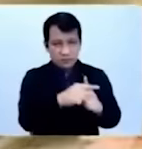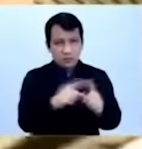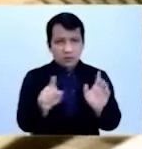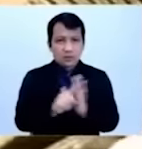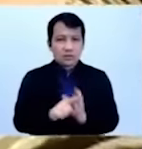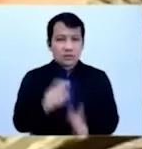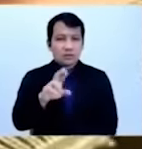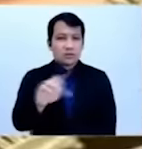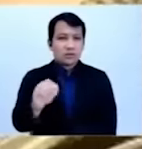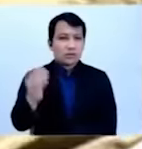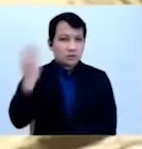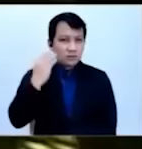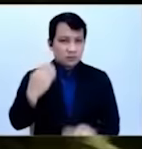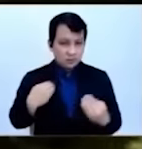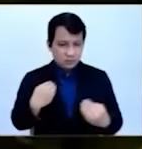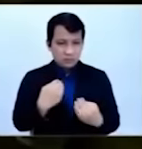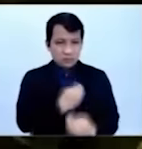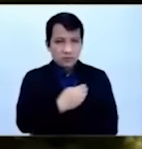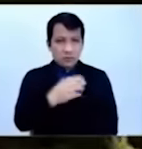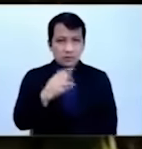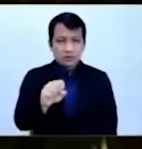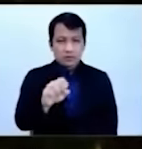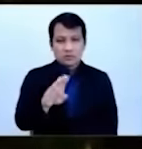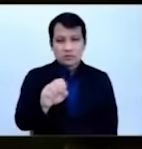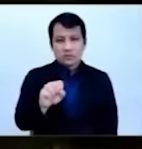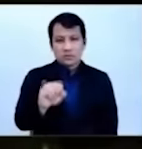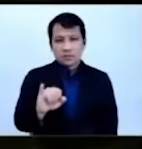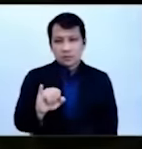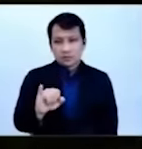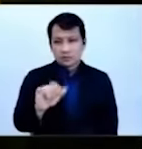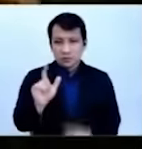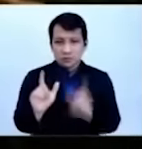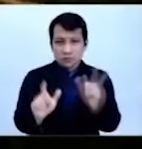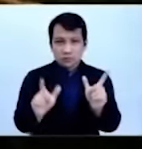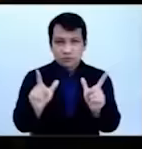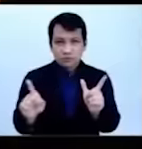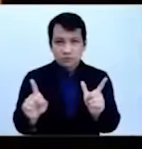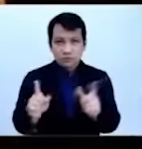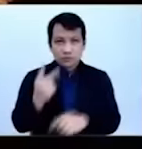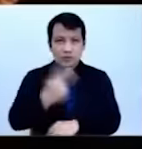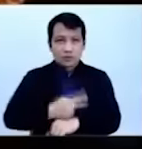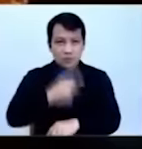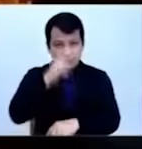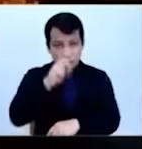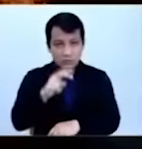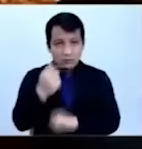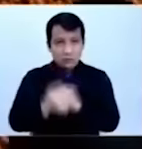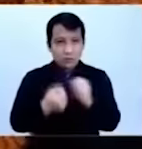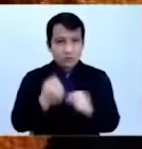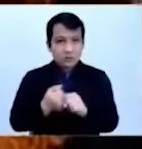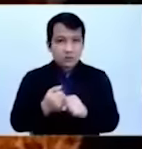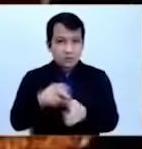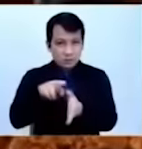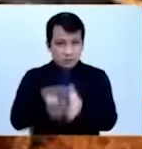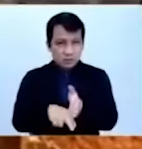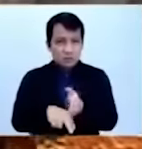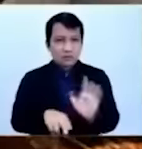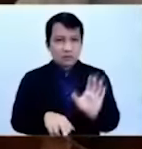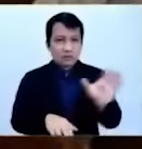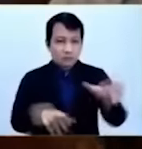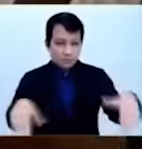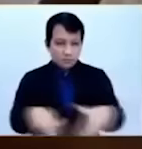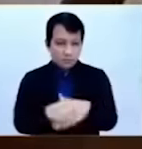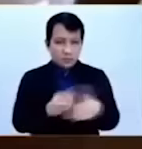dating member ng SBSI, 2021 na mamatay ang kanyang 2-day-old na anak dahil pinigilan sila ni Senior Aguila na dalhin ito sa